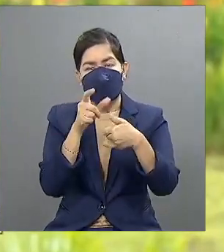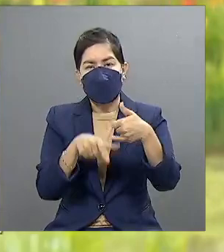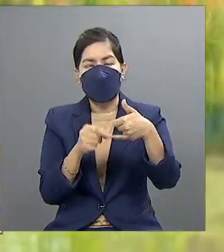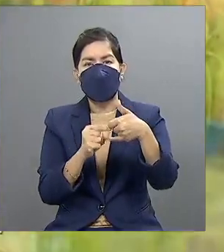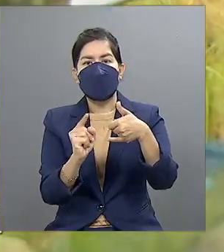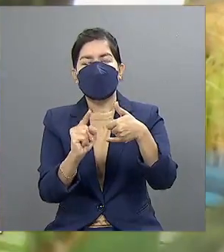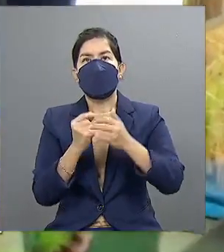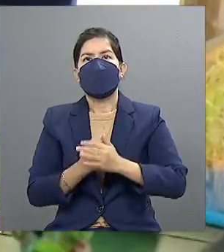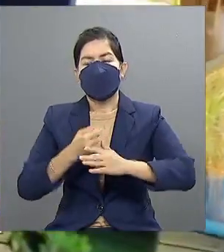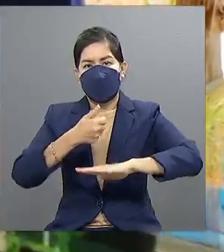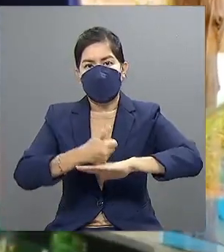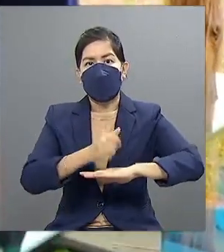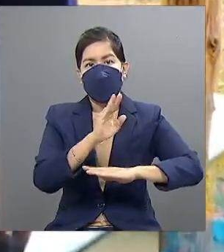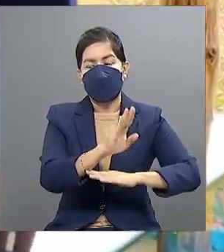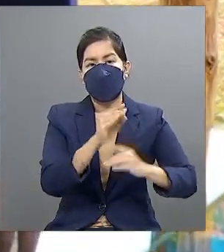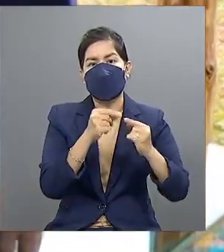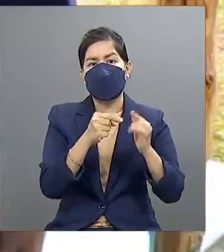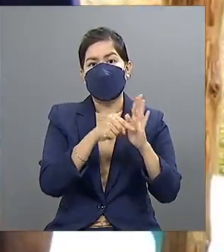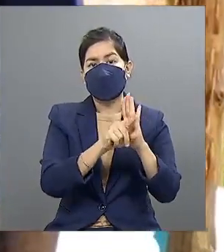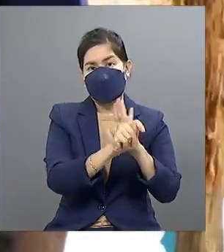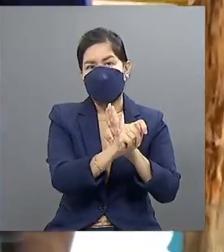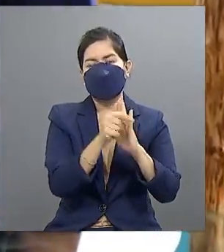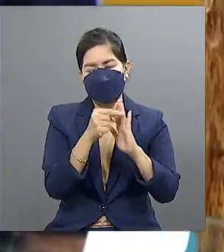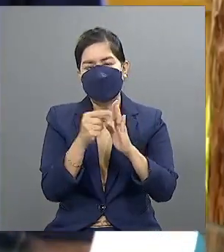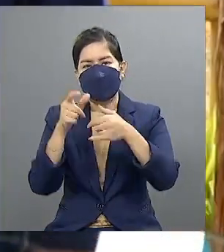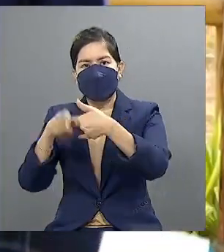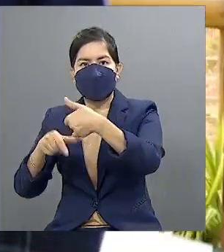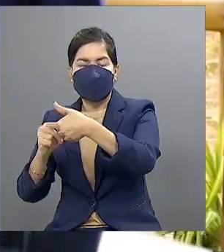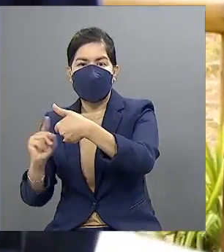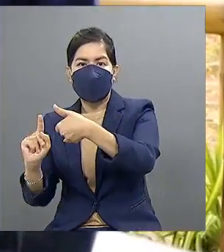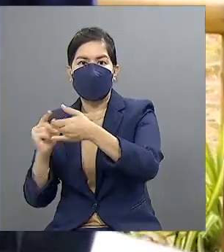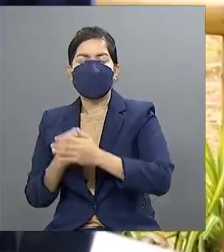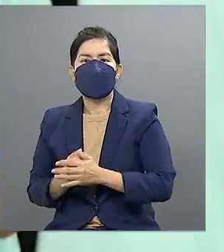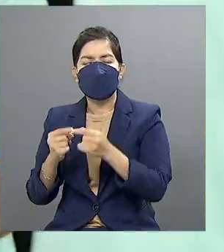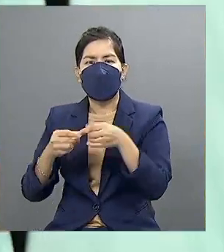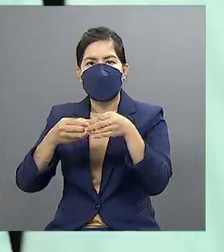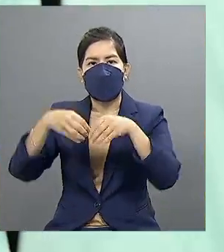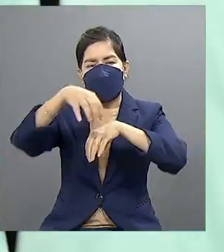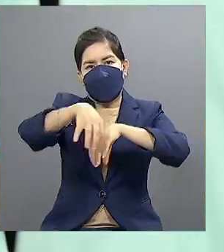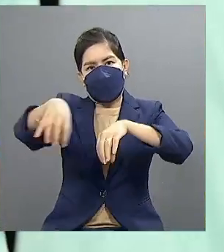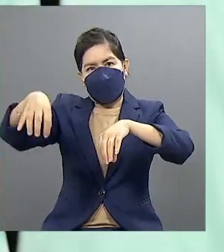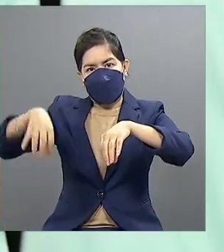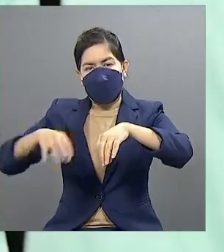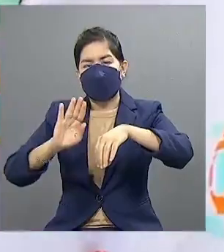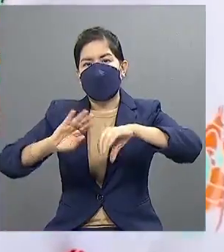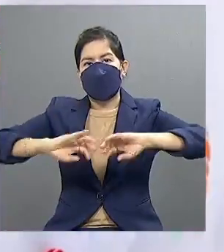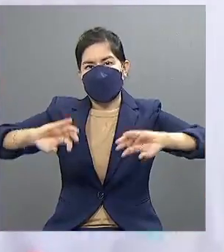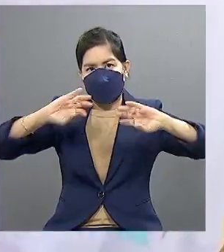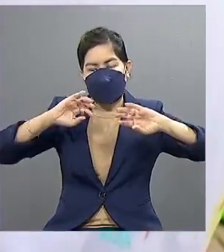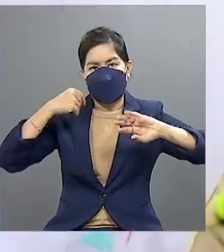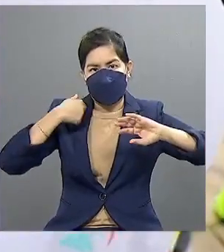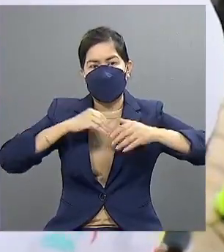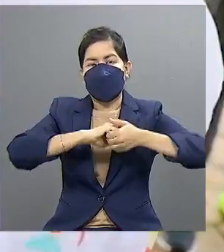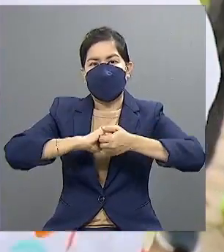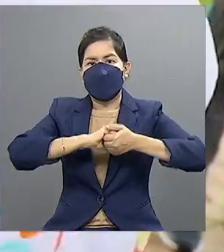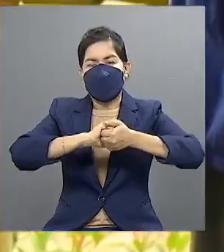าราชการจังหวัดตราดนะครับพร้อมกับมีส่วนราชการมีภาคประชาชนที่เข้ามาร่วมด้วยนะครับในการที่มาช่วยการบริห